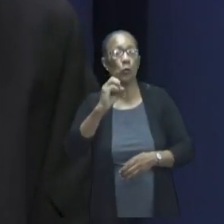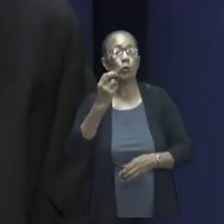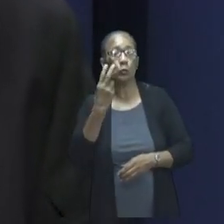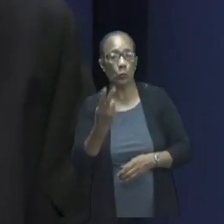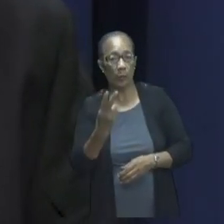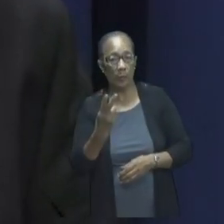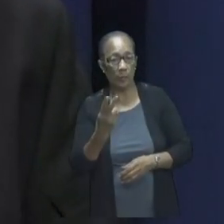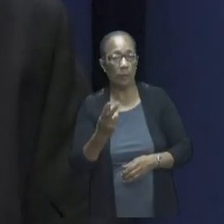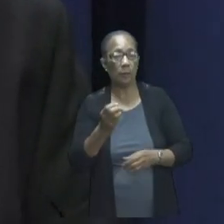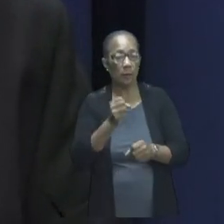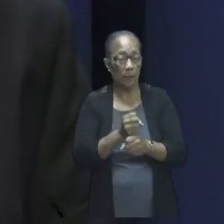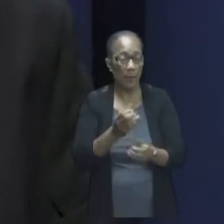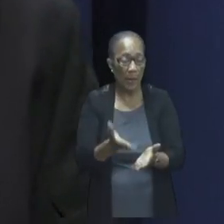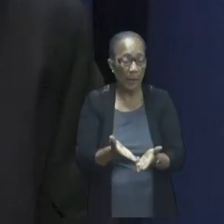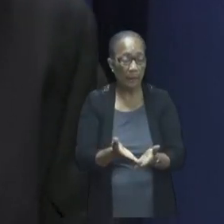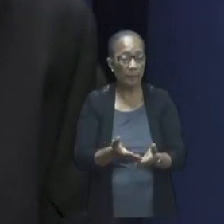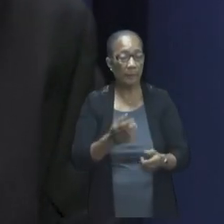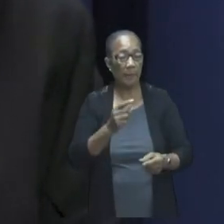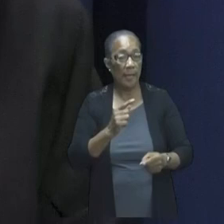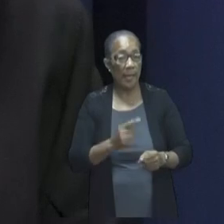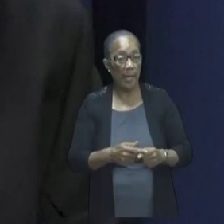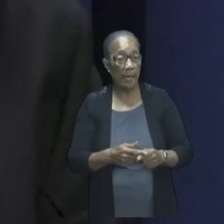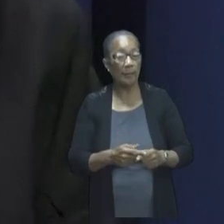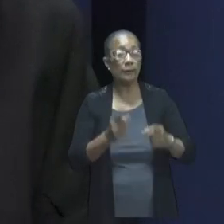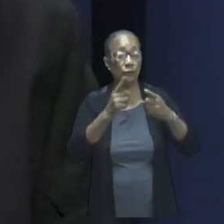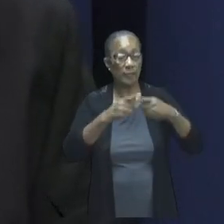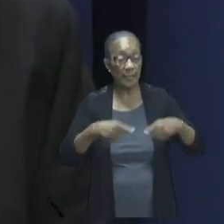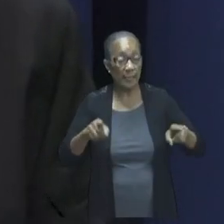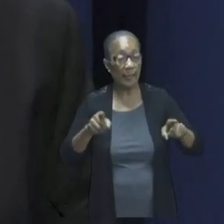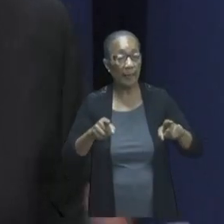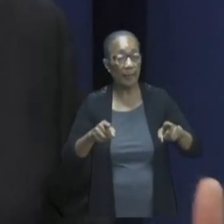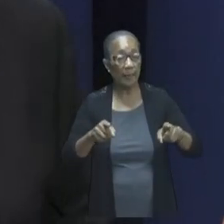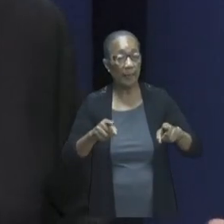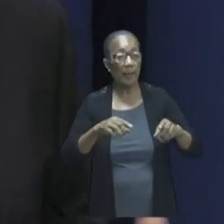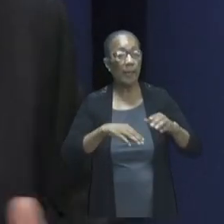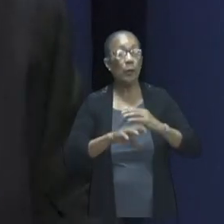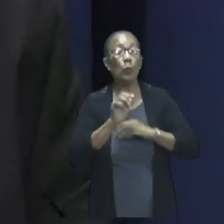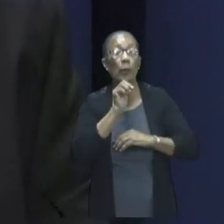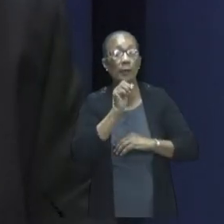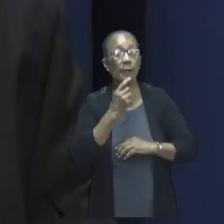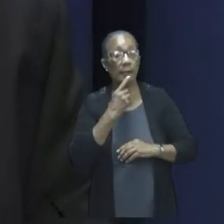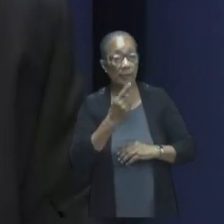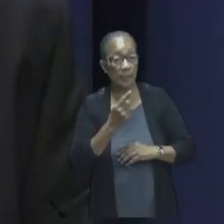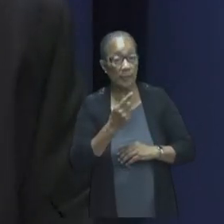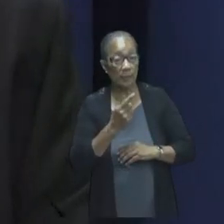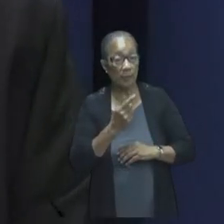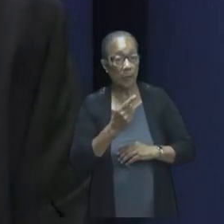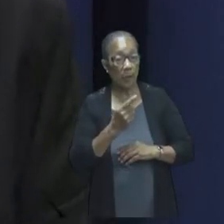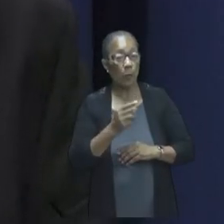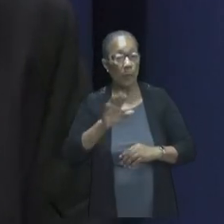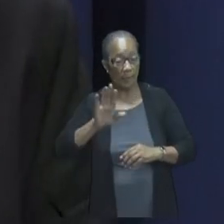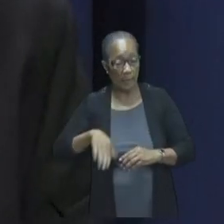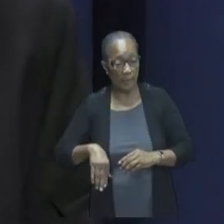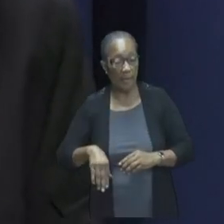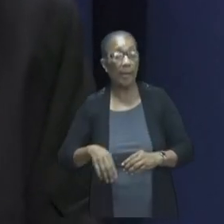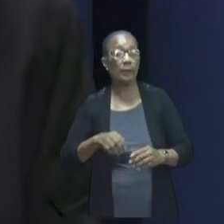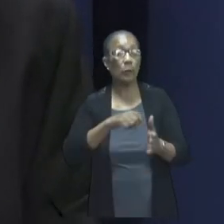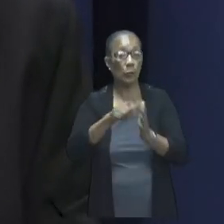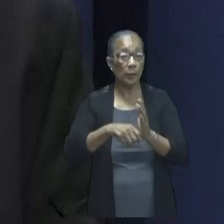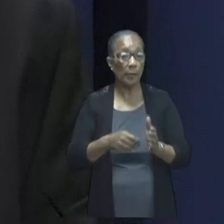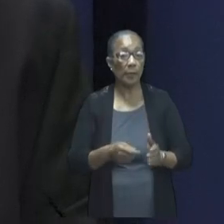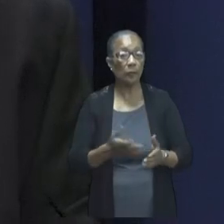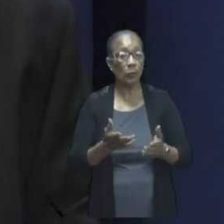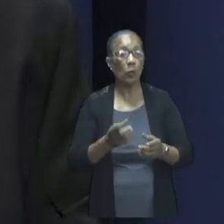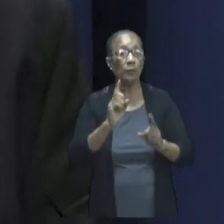absorberen en wat verschillen in wat er was en wat er na de projecten kon dat